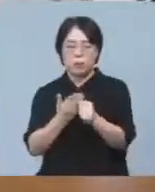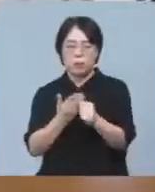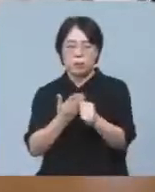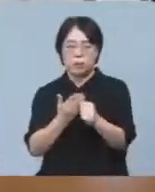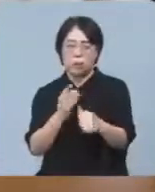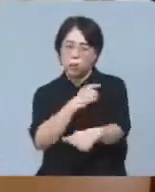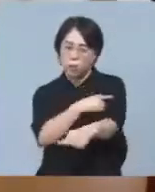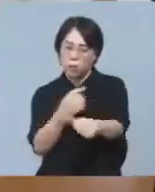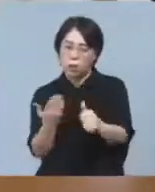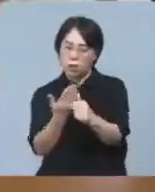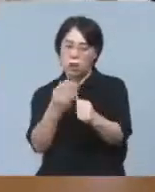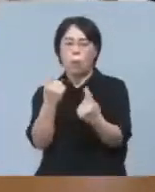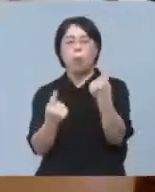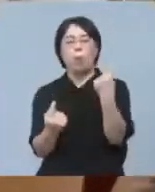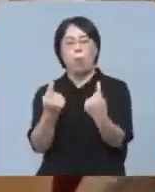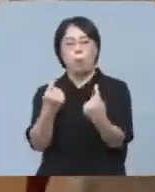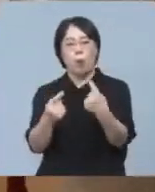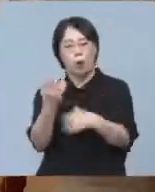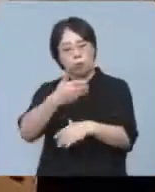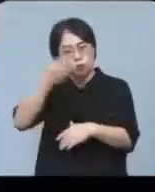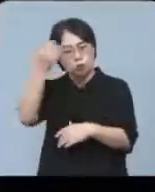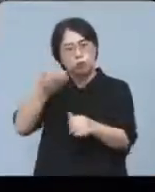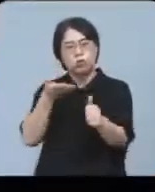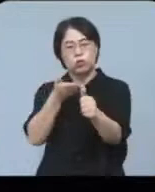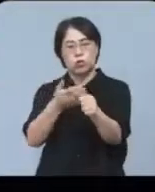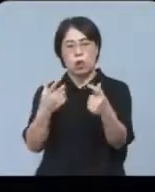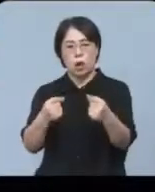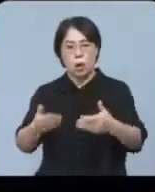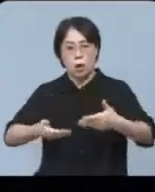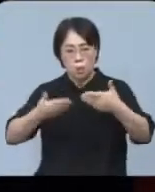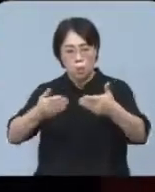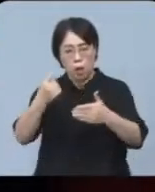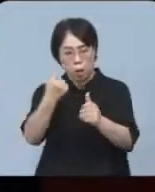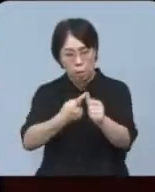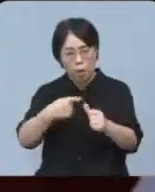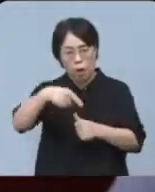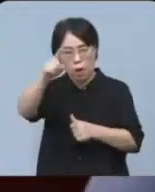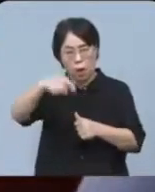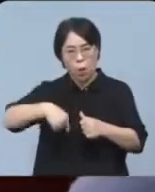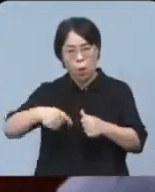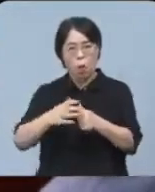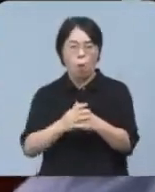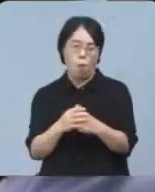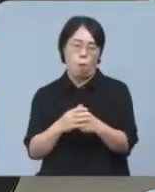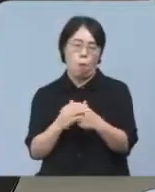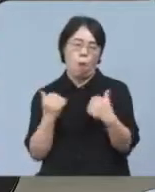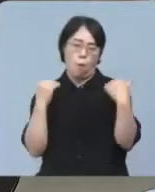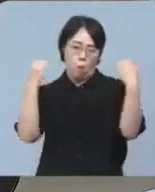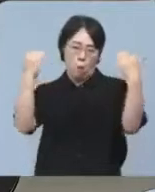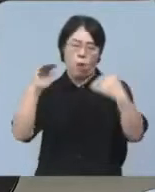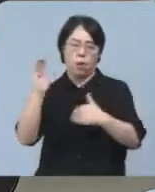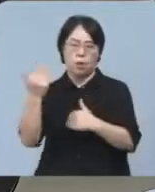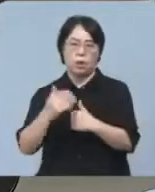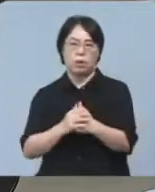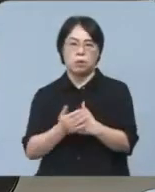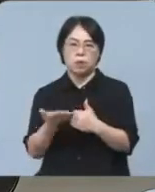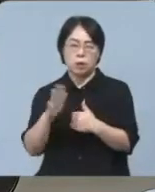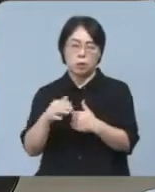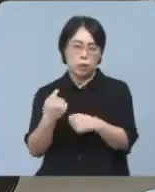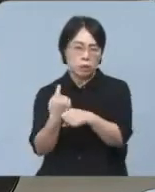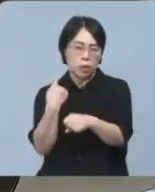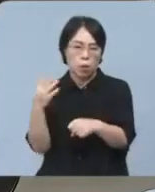것보다는 일단 좀 꿈을 주는 것 같아요 봉사할 또 한번 갔다오면 은 바 커요 그런데 지난해부터